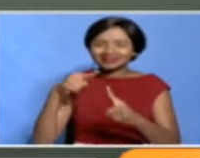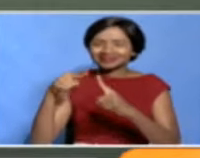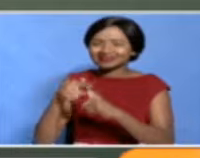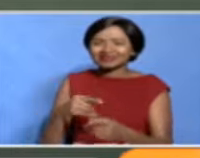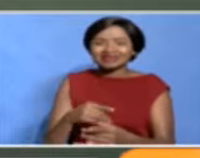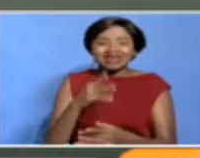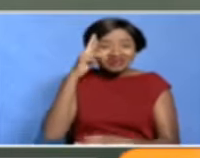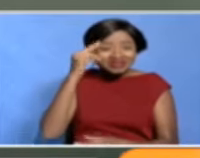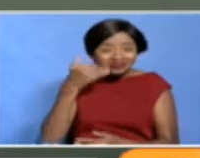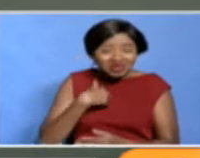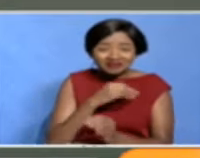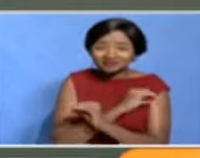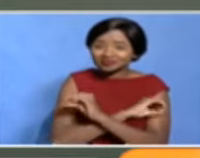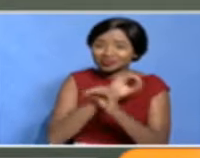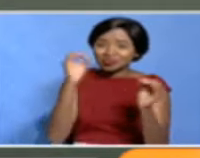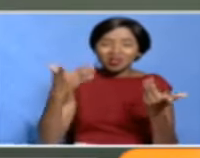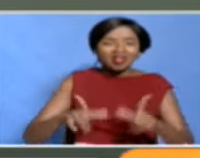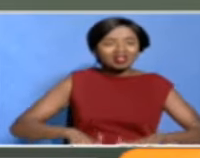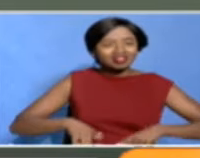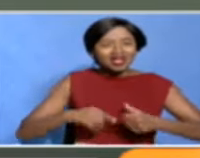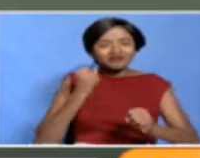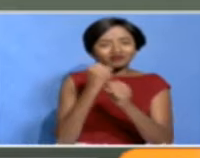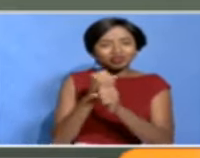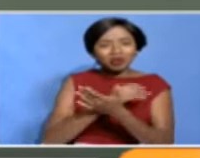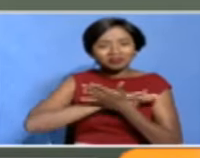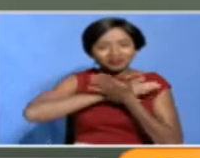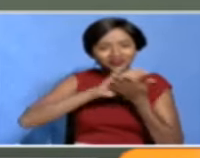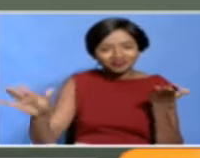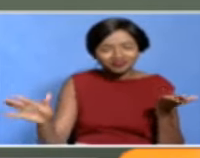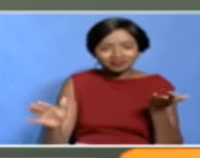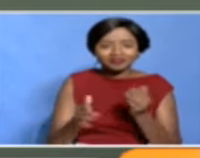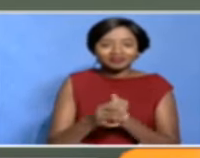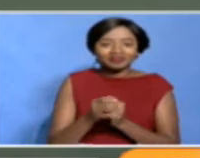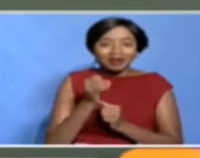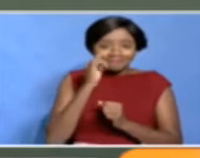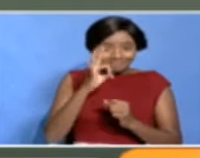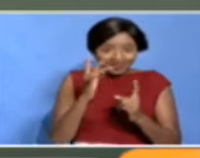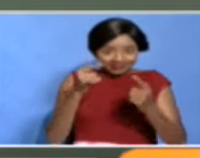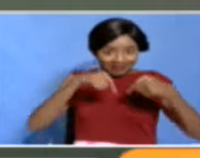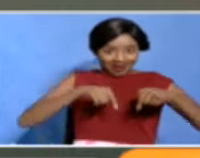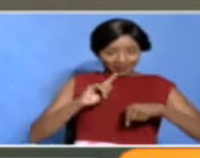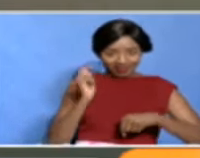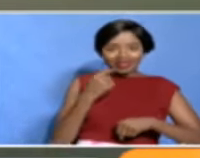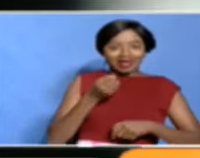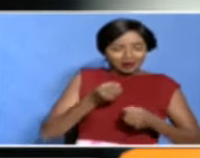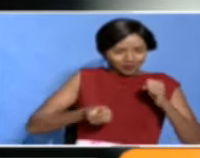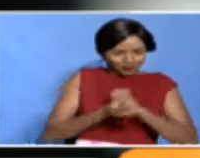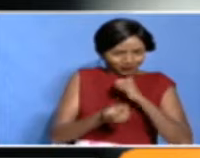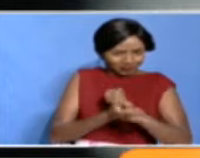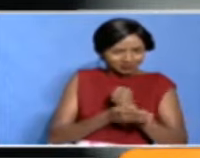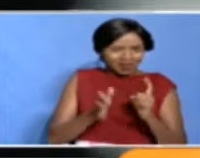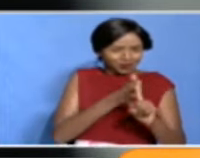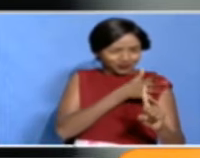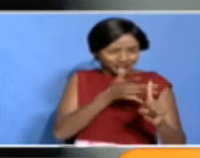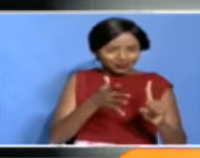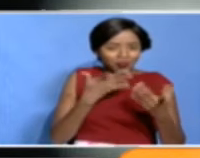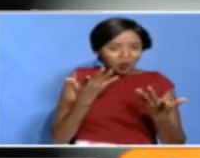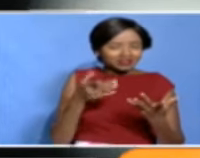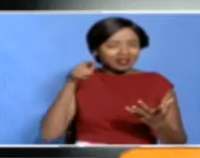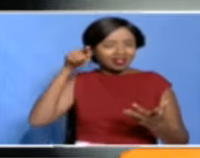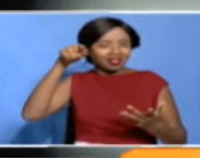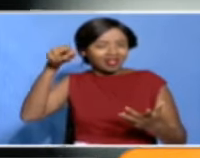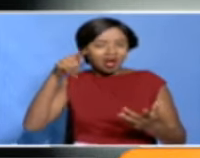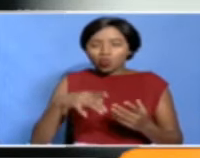bure. Hakuna maisha, hakuna kazi. Ukiwapo lakini utaambiwa kuna kazi huko, sijui pesa watu wanalipwa na